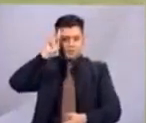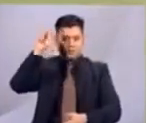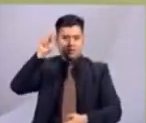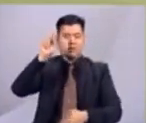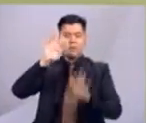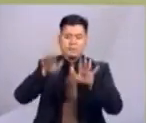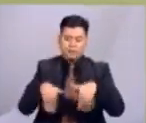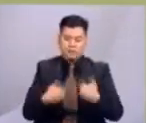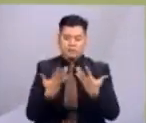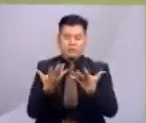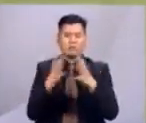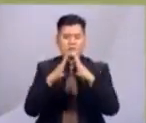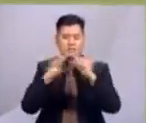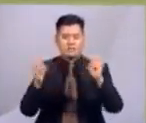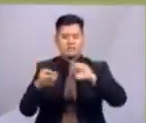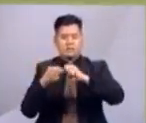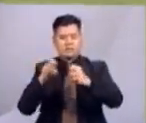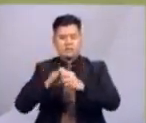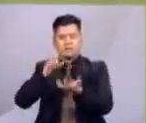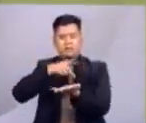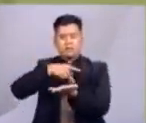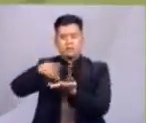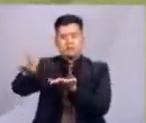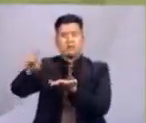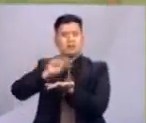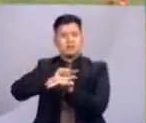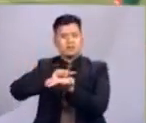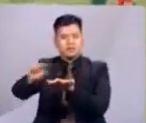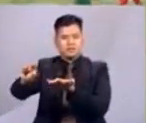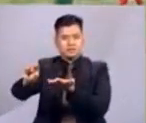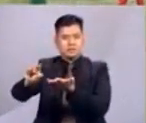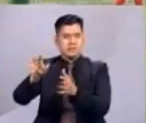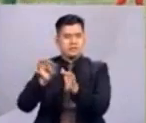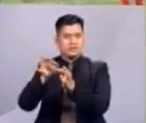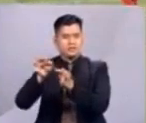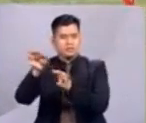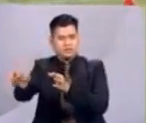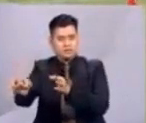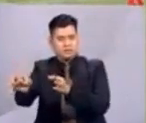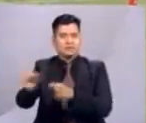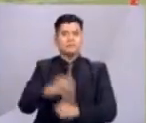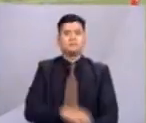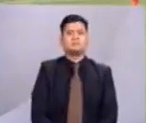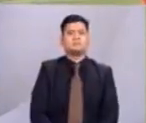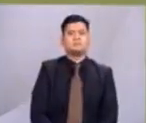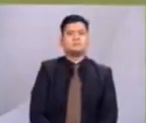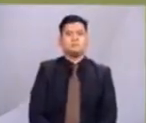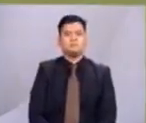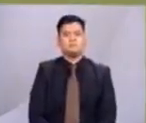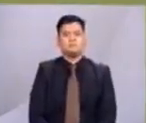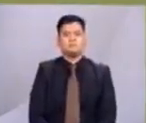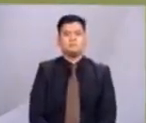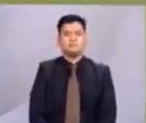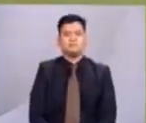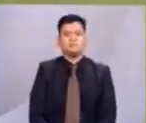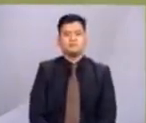bekas ketua pasukan The Red Warriors selama Badri Muhammad Razi merupakan antar individu yang menyuarakan isu